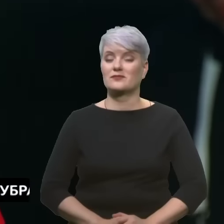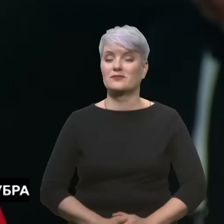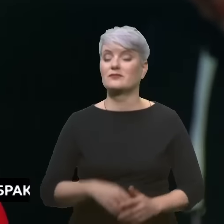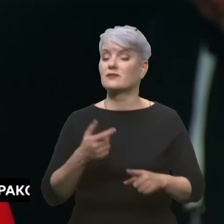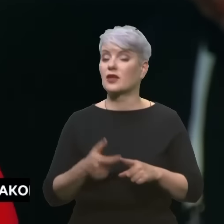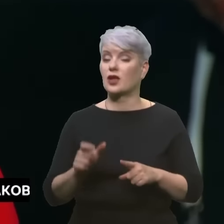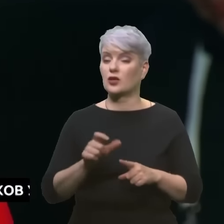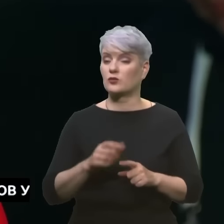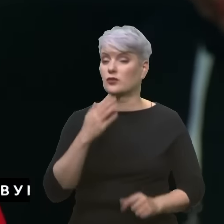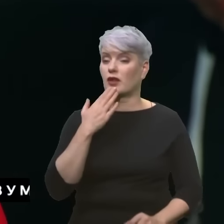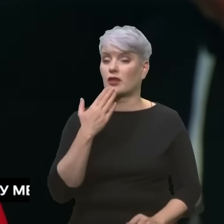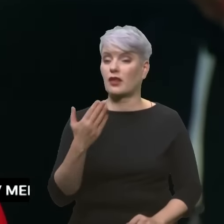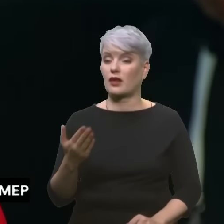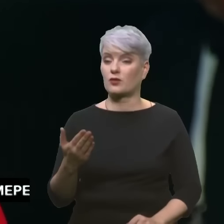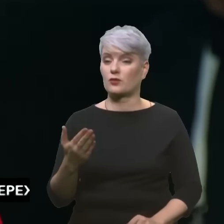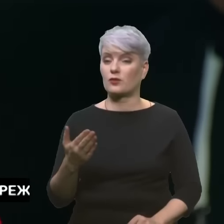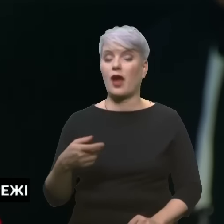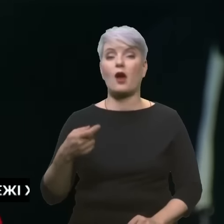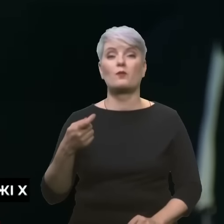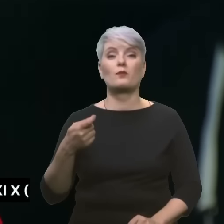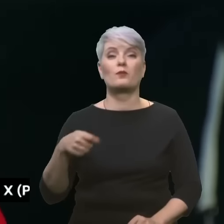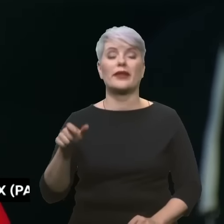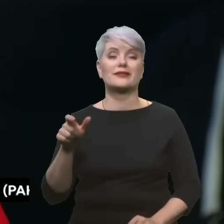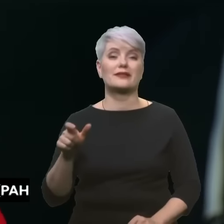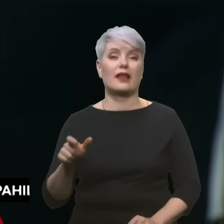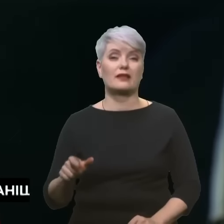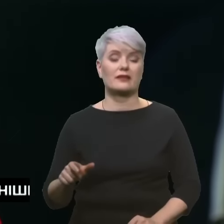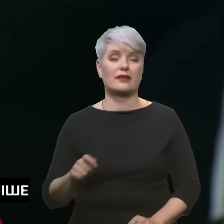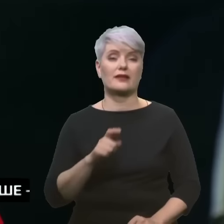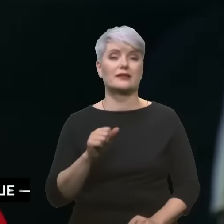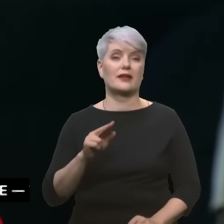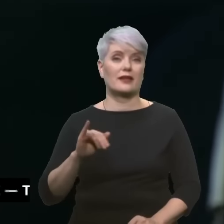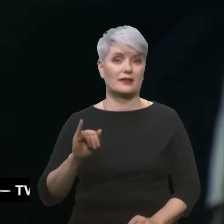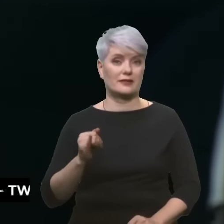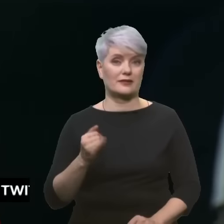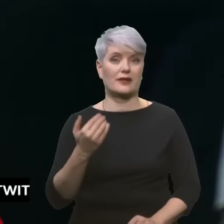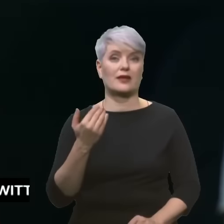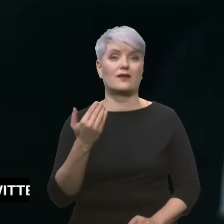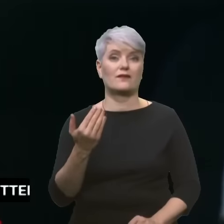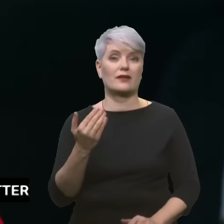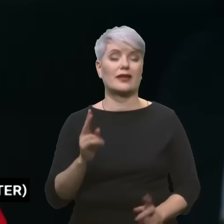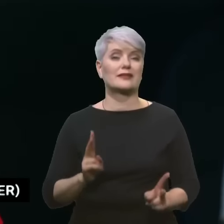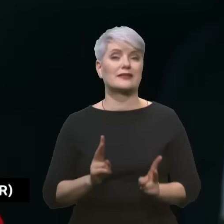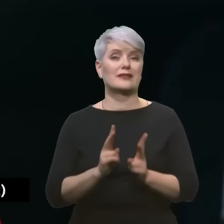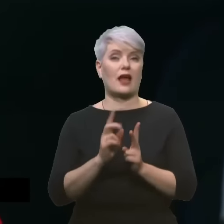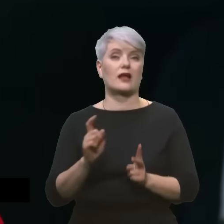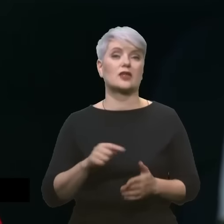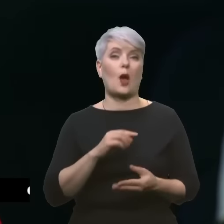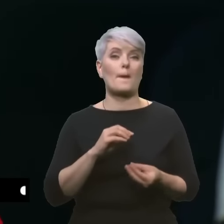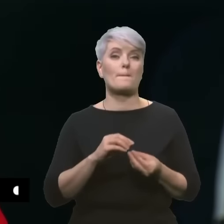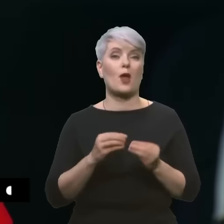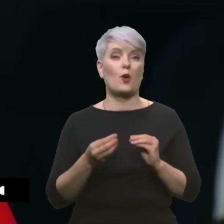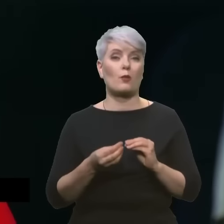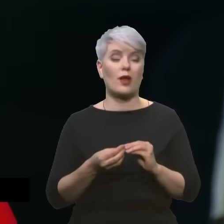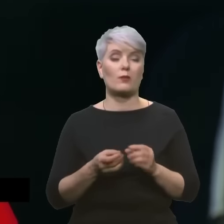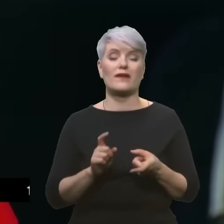Дуже дякую, президенте Зеленський. Ви стикалися з проблемами і в зв'язку